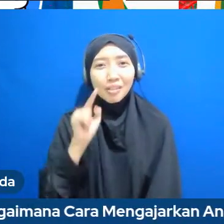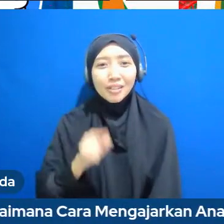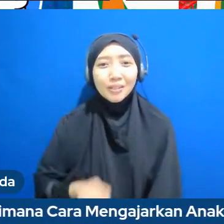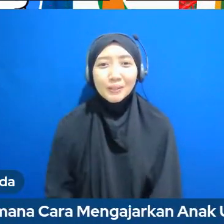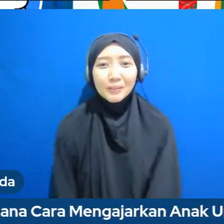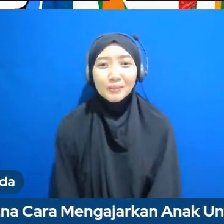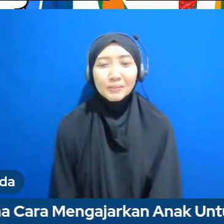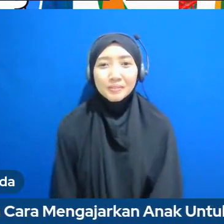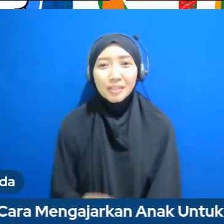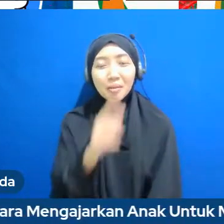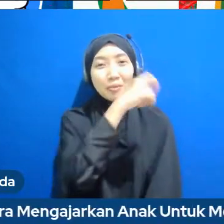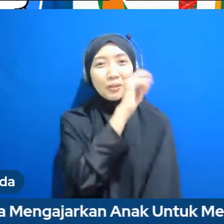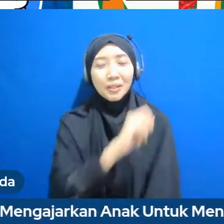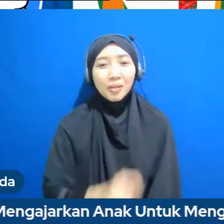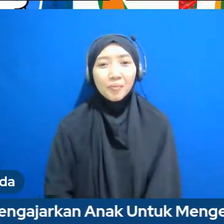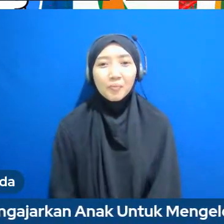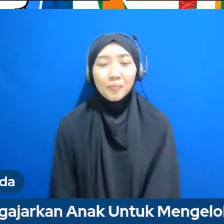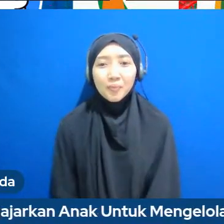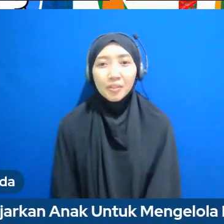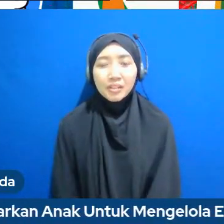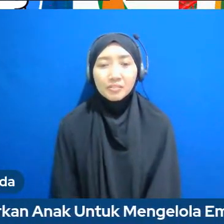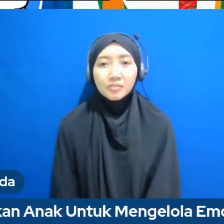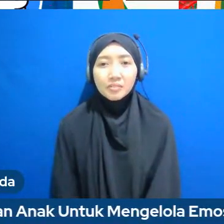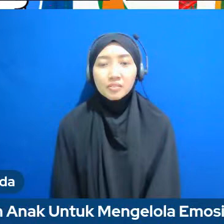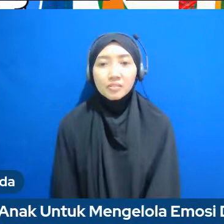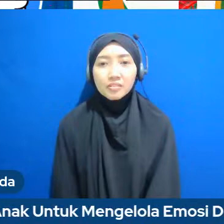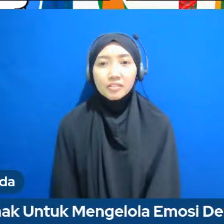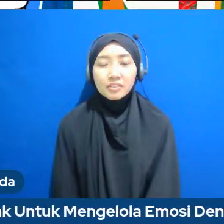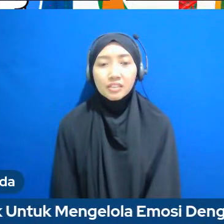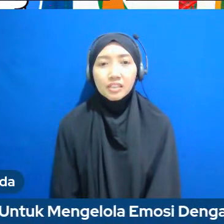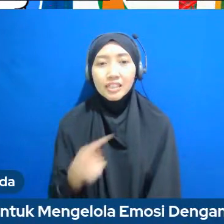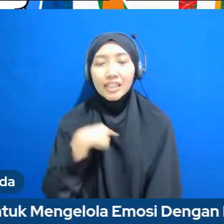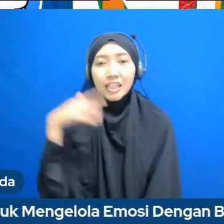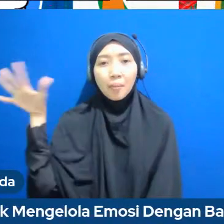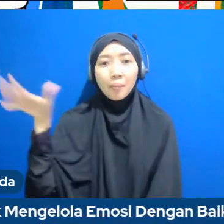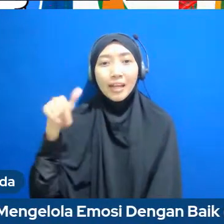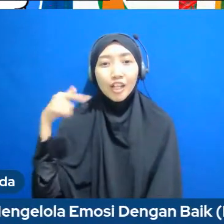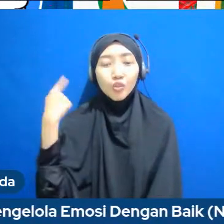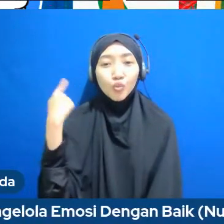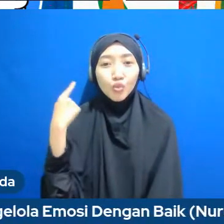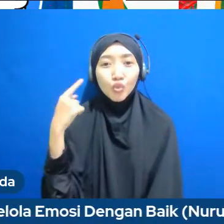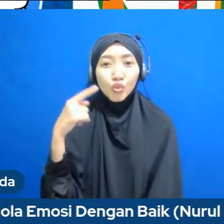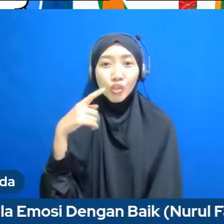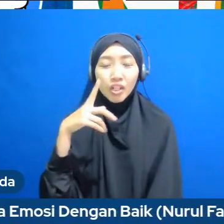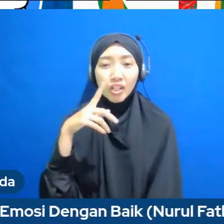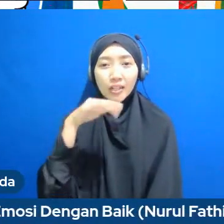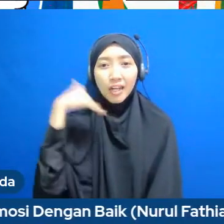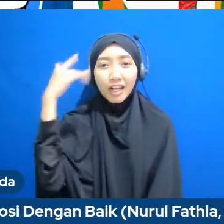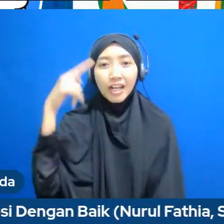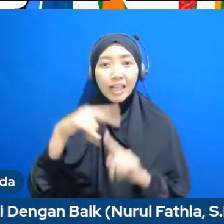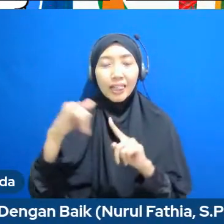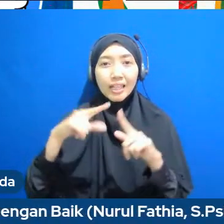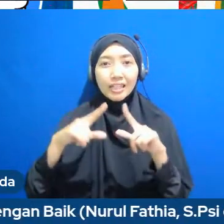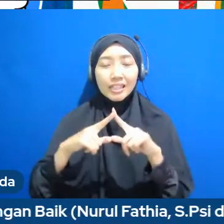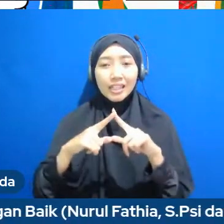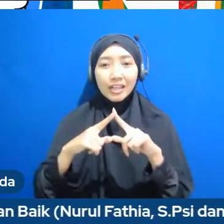Iya, betul-betul sekali. Oke, Kak Isma, kita panggil dulu ya Kak Tia ya. Ini